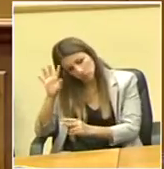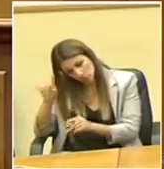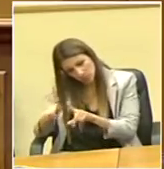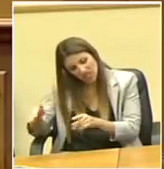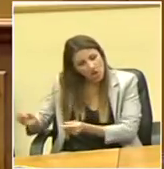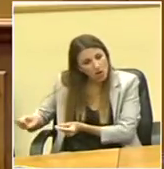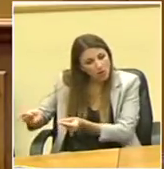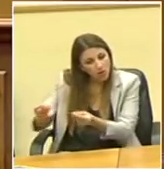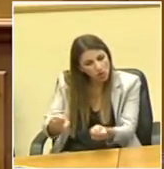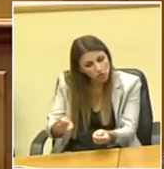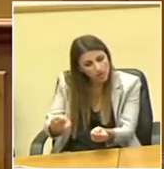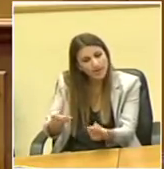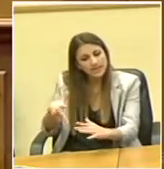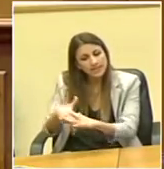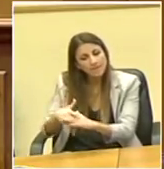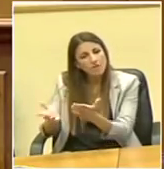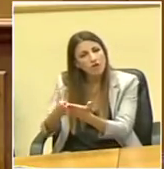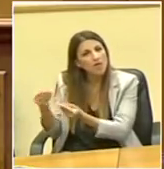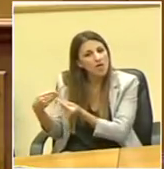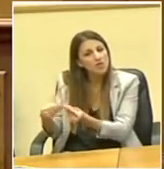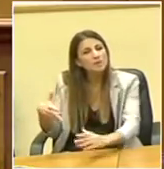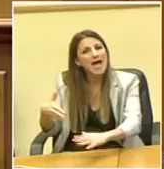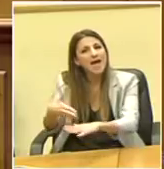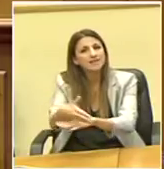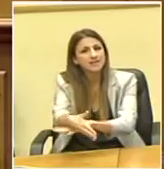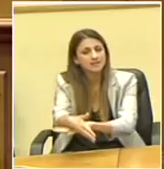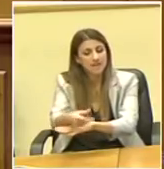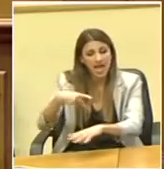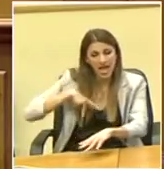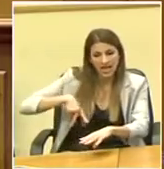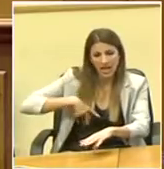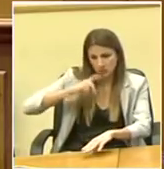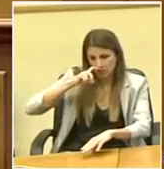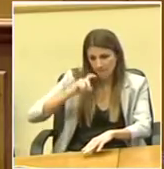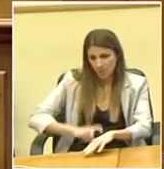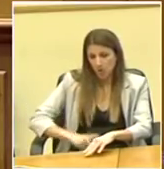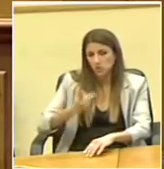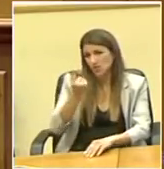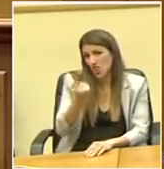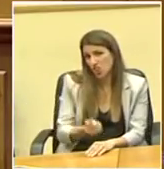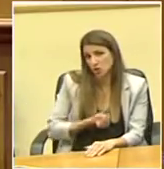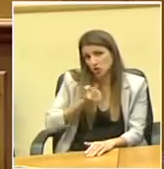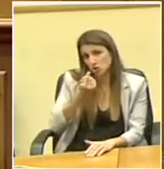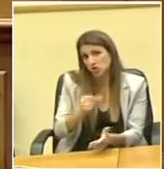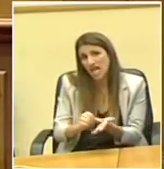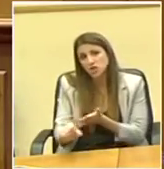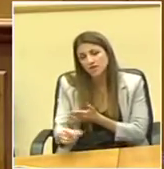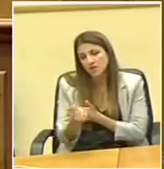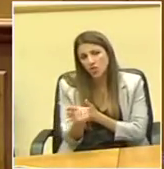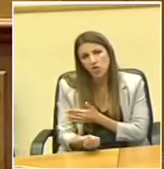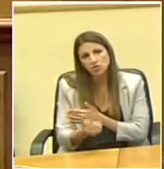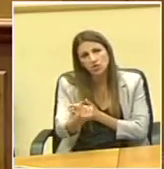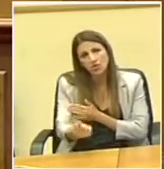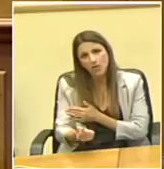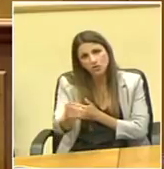παρασχεθεί στο EMS εγγύηση για την υποχρέωση του κράτους μέλους να εξοφλήσει τη χρηματοδοτική συνδρομή